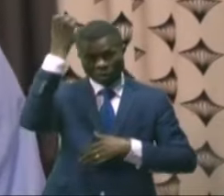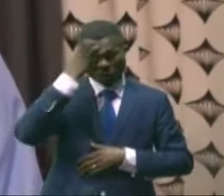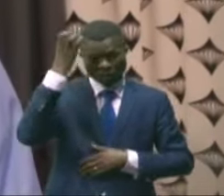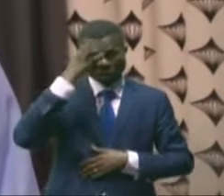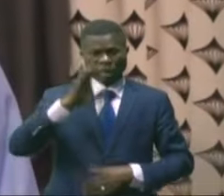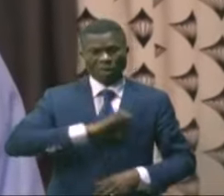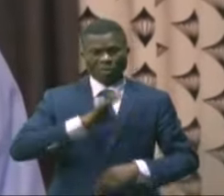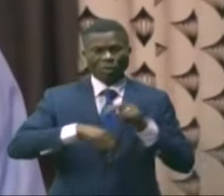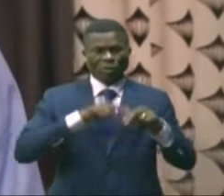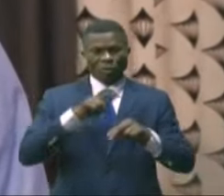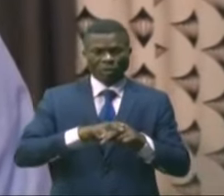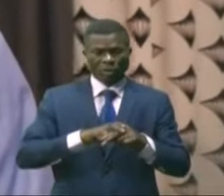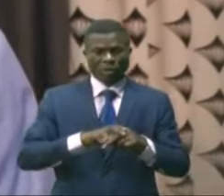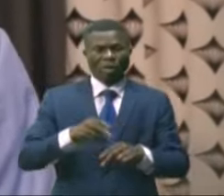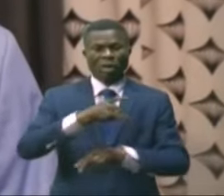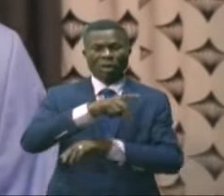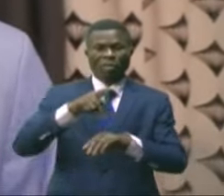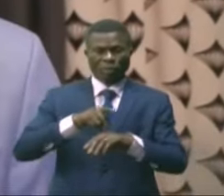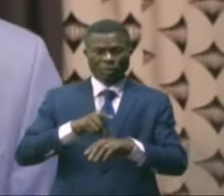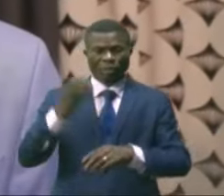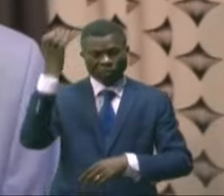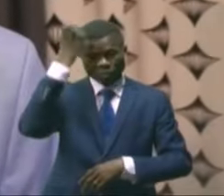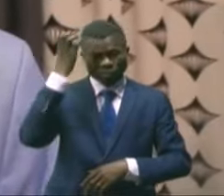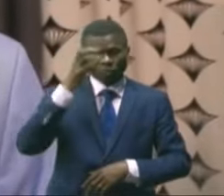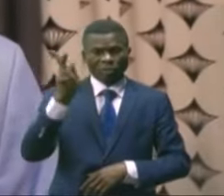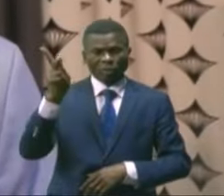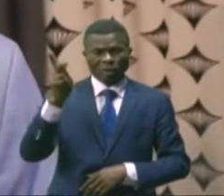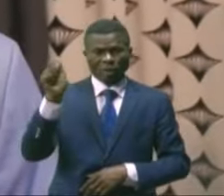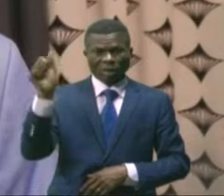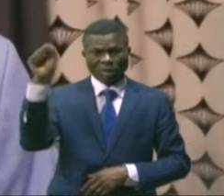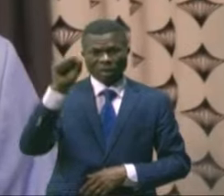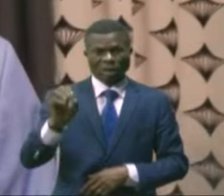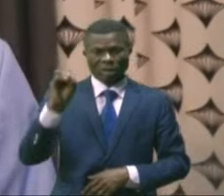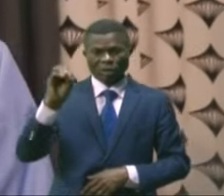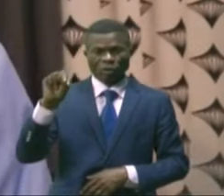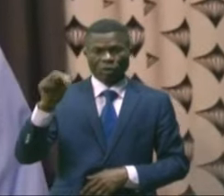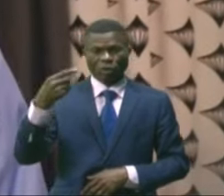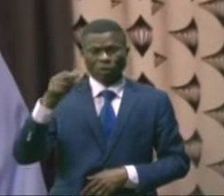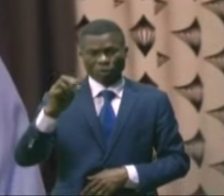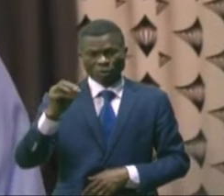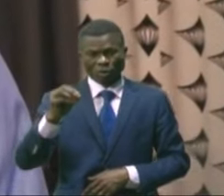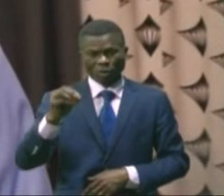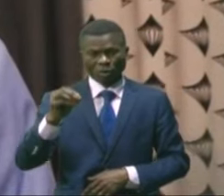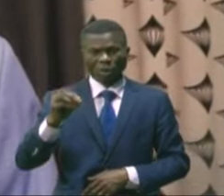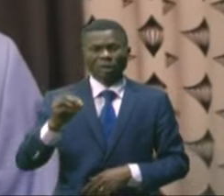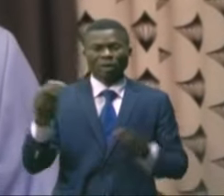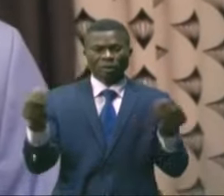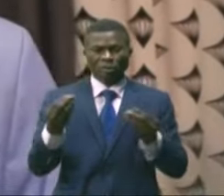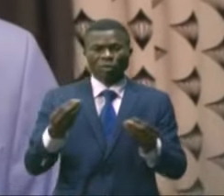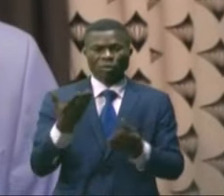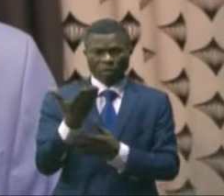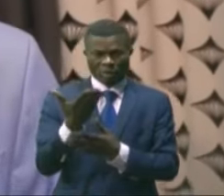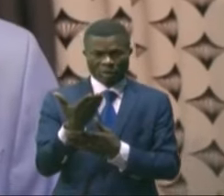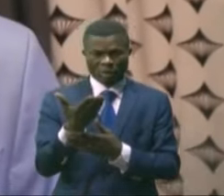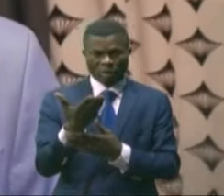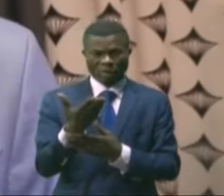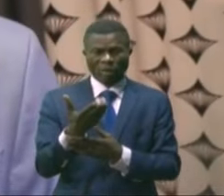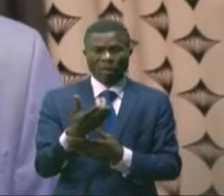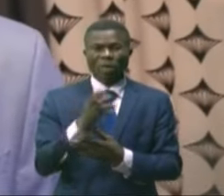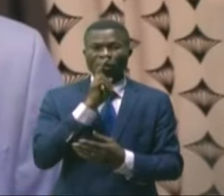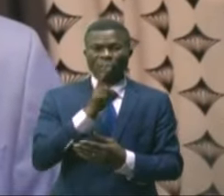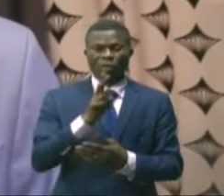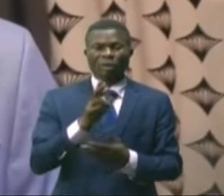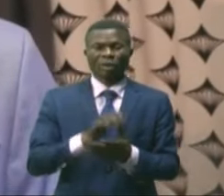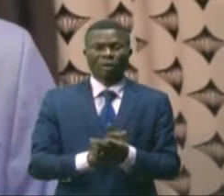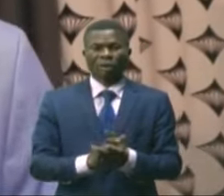la police provinciale, le général Kassong. C'est ici, je loue vraiment la